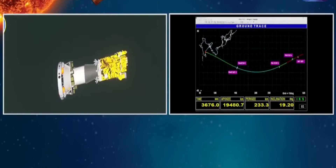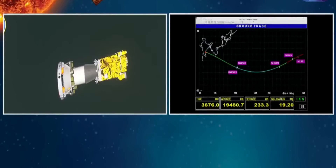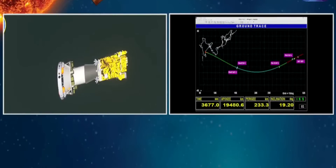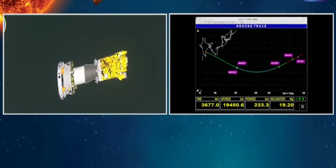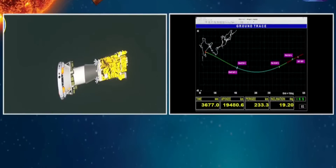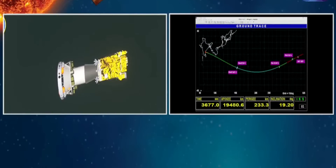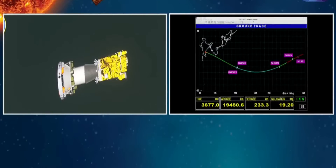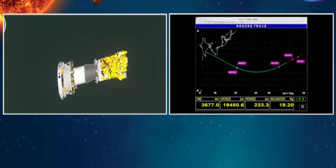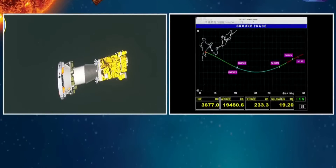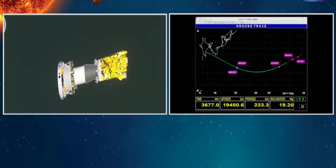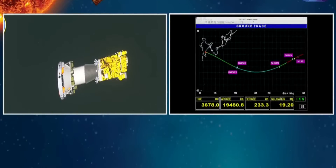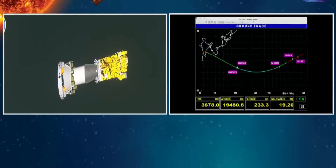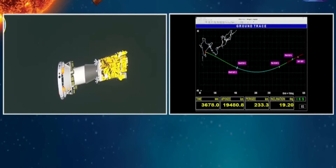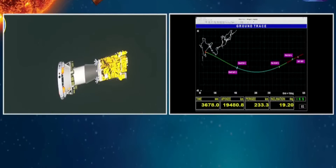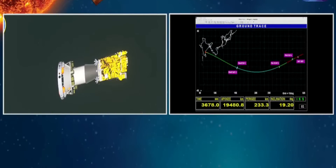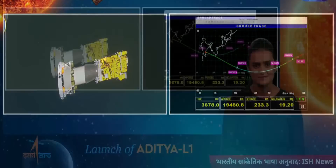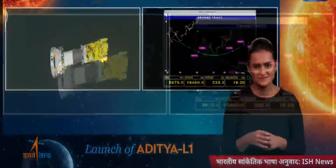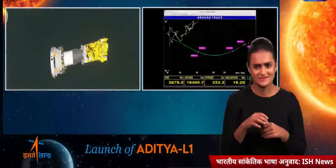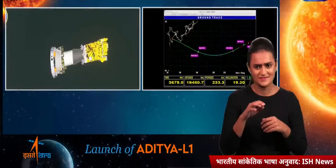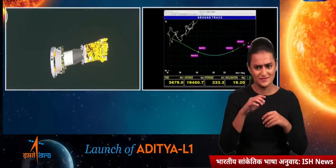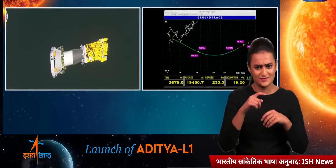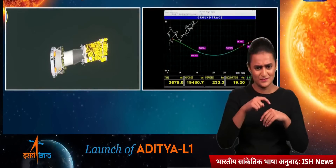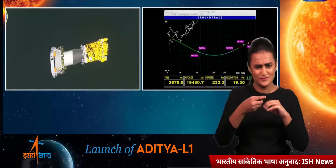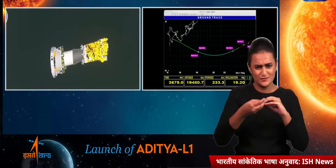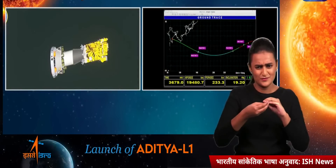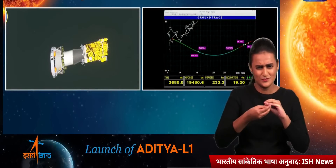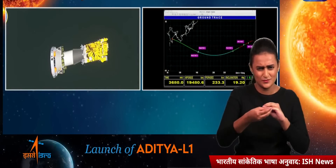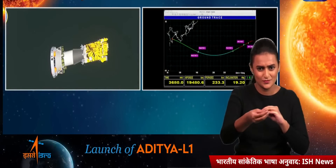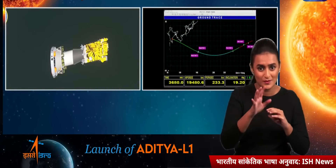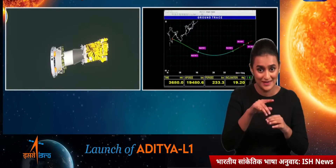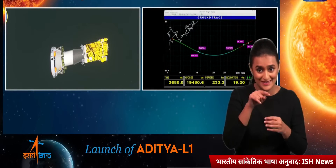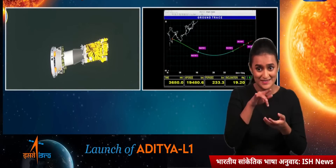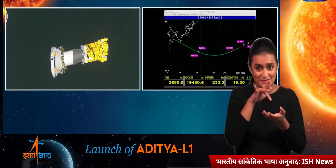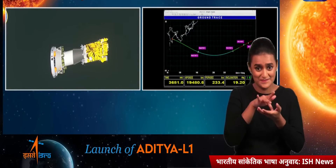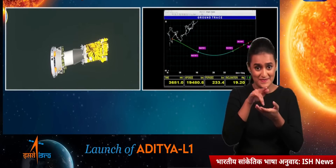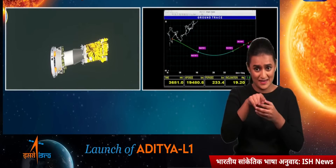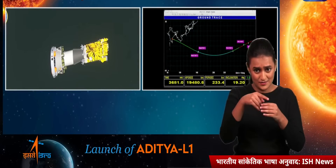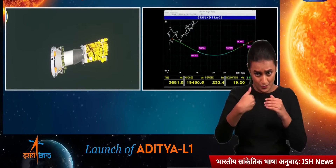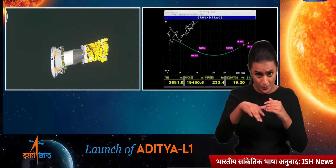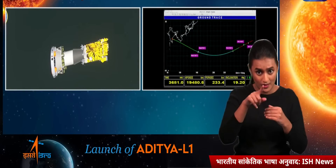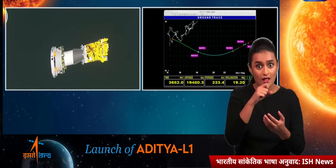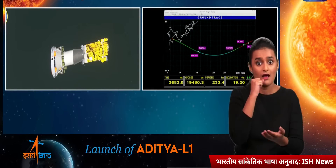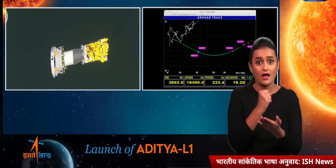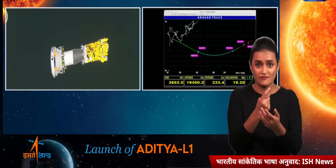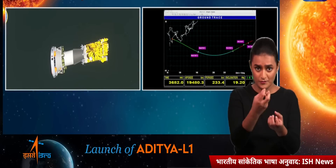कुछ ही क्षणों में क्रूज स्थित ग्राउंड स्टेशन से इसकी पुष्टि की जाएगी।